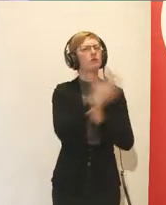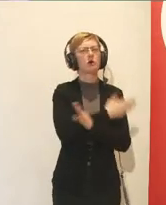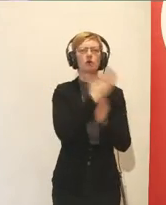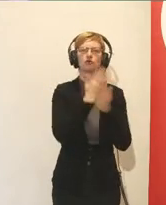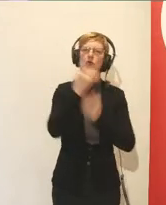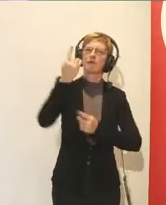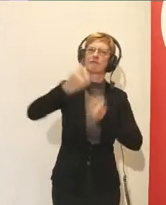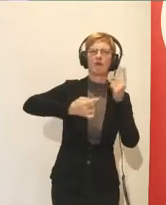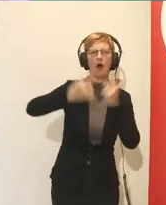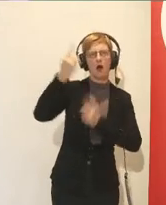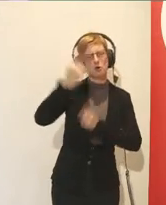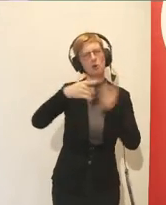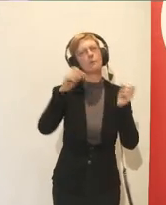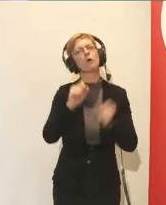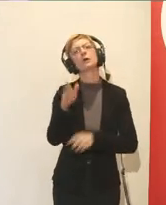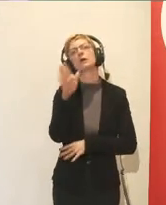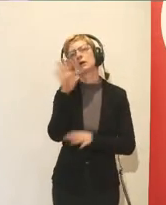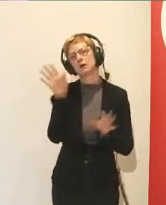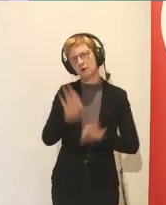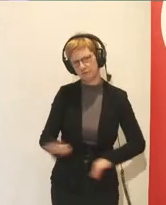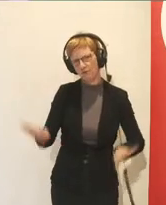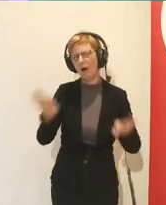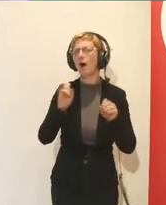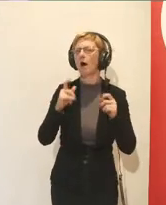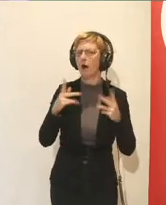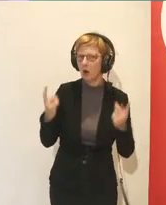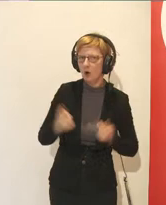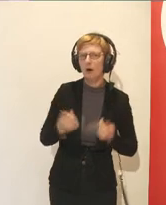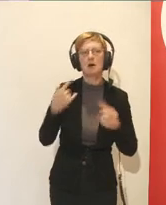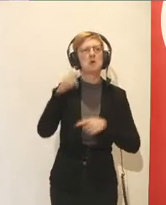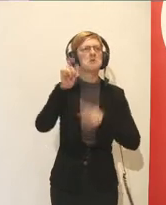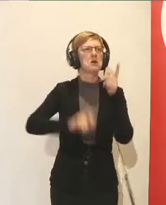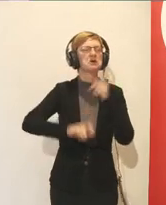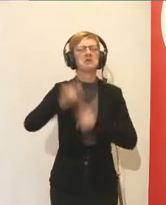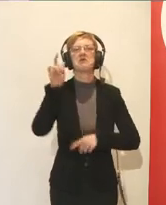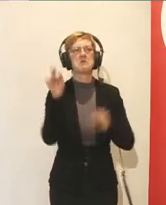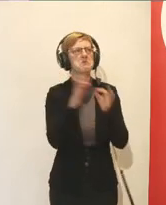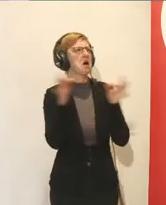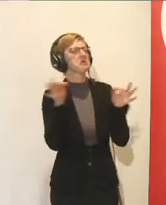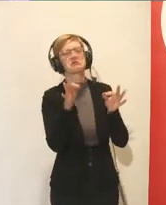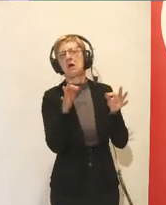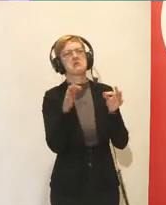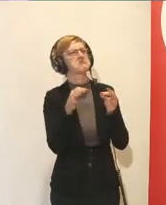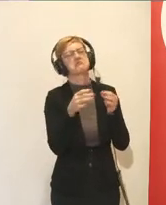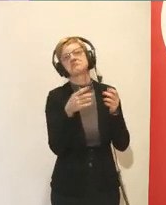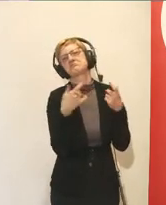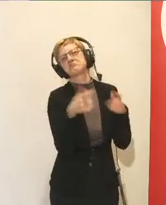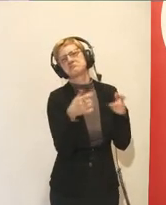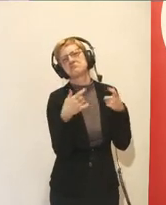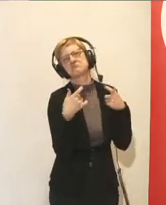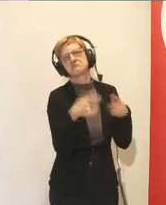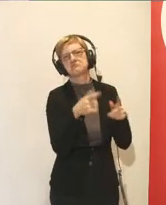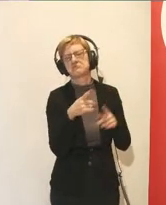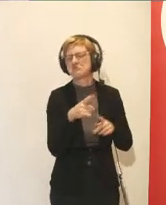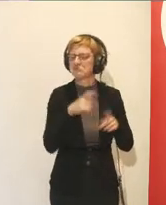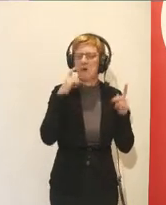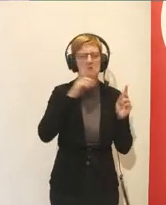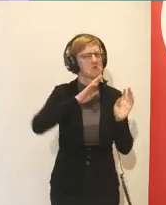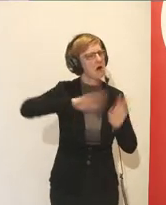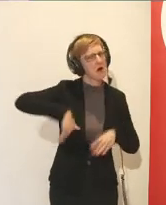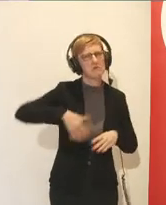gefahr wird wird dass diese menschen hin die sich weigern werden maßnahmen zu folgen dass es zu demonstrationen kommen kann